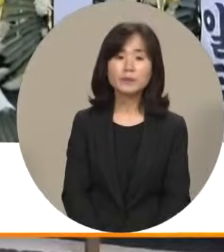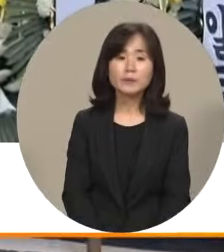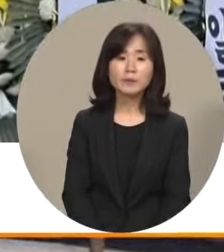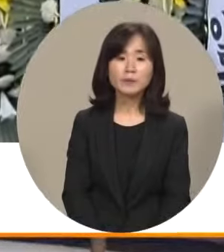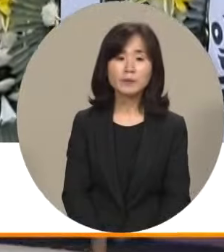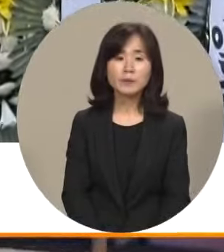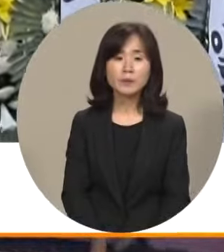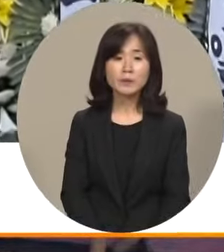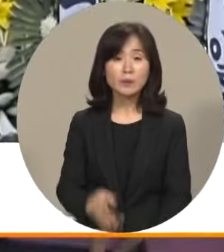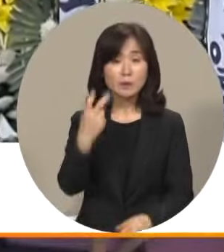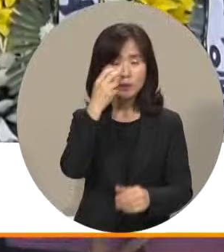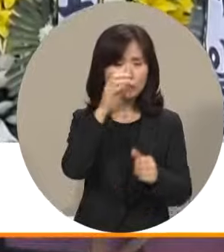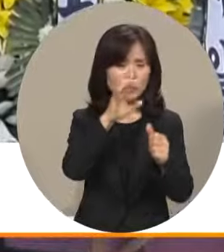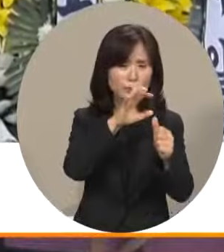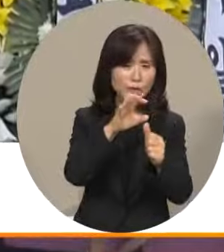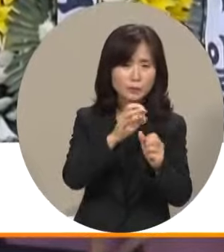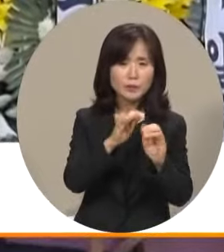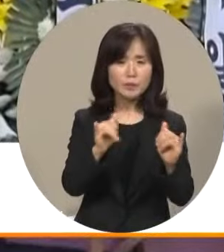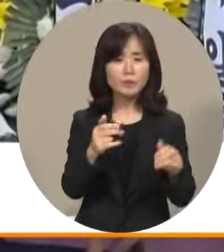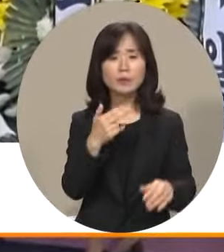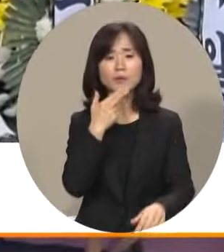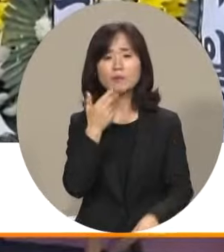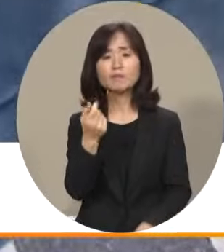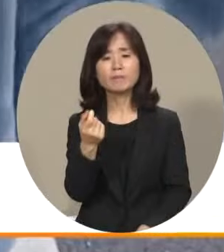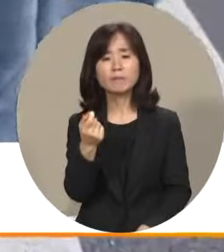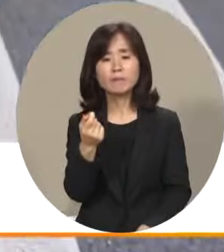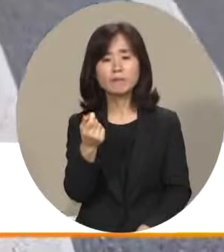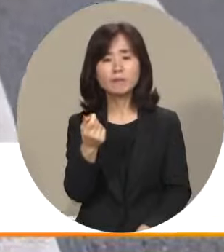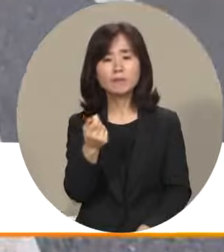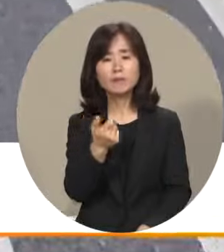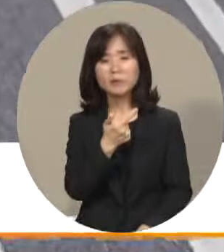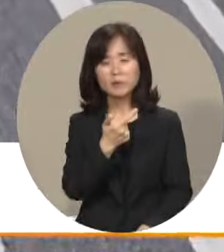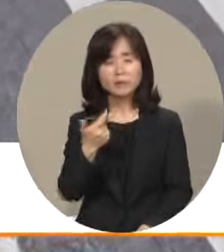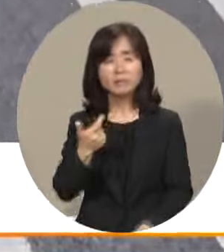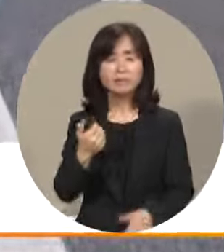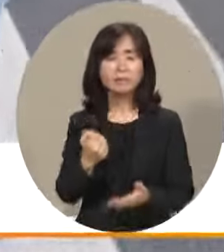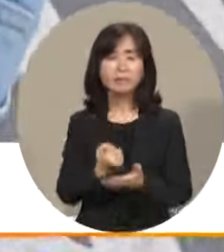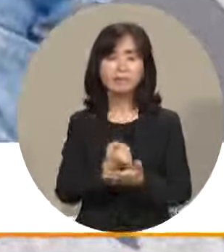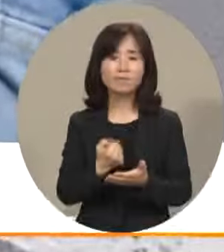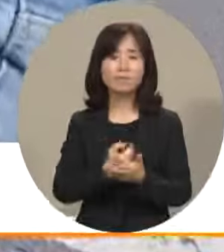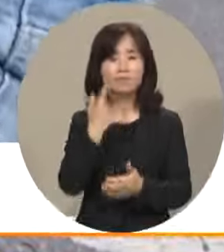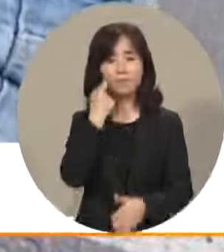아무도 지켜주는 사람이 없는 것 같아서 그게 좀 너무